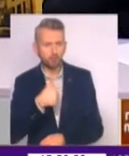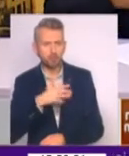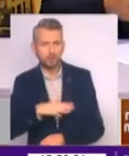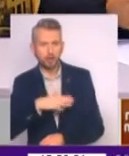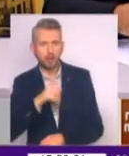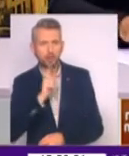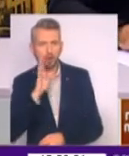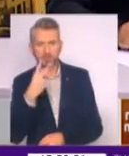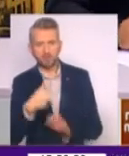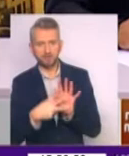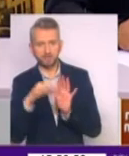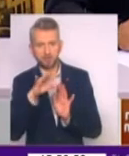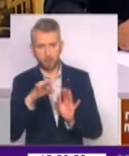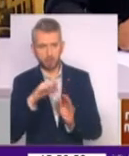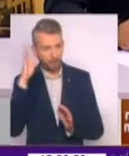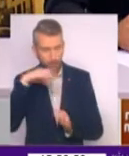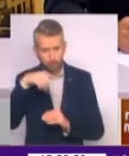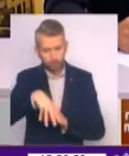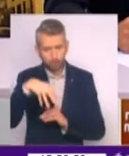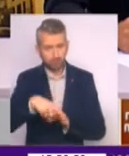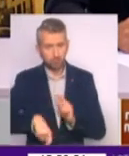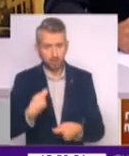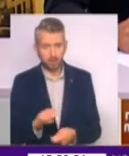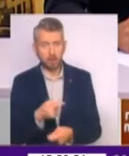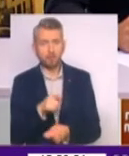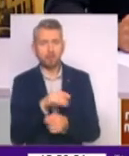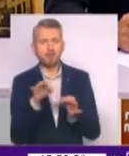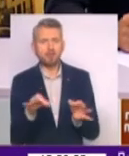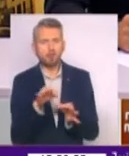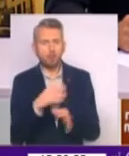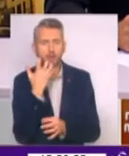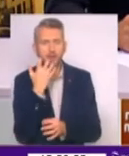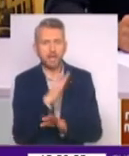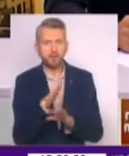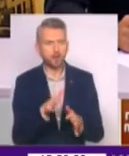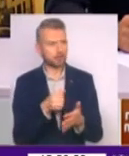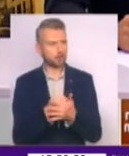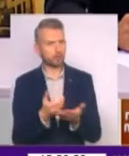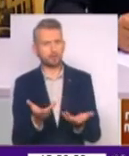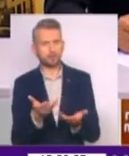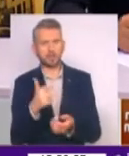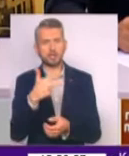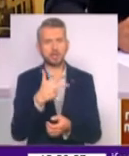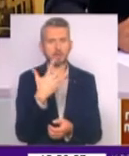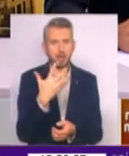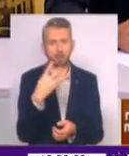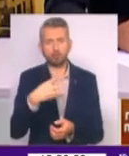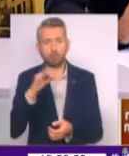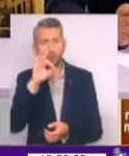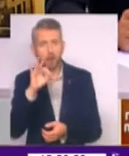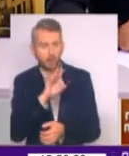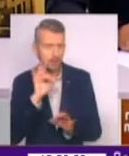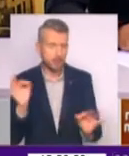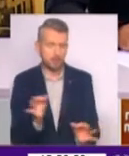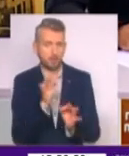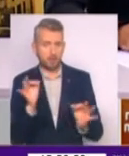ну, марно тече вода. От. По-друге, вона ніколи не нагрівається там, ну, хоча б там, до 35-40 градусів, не